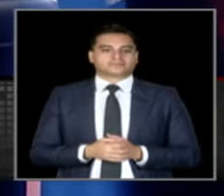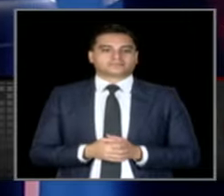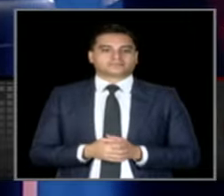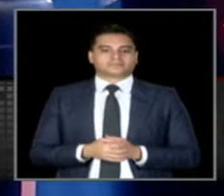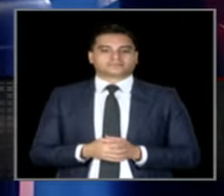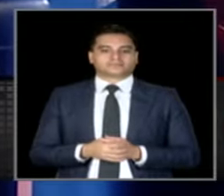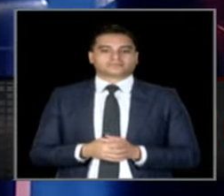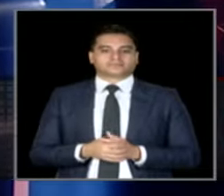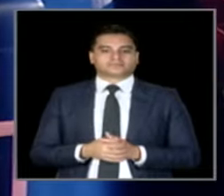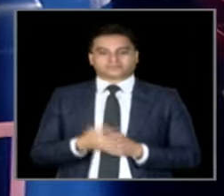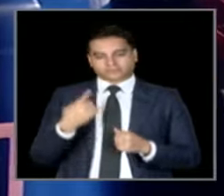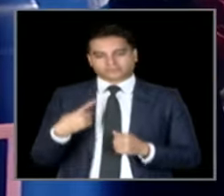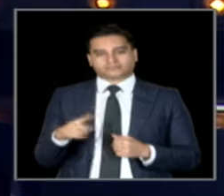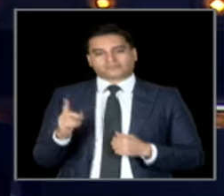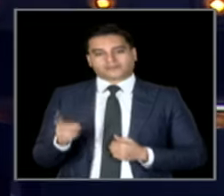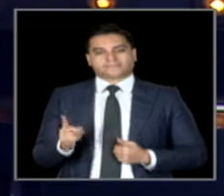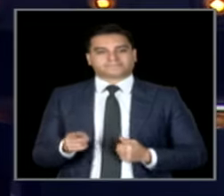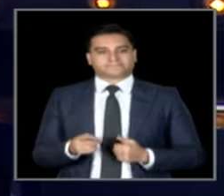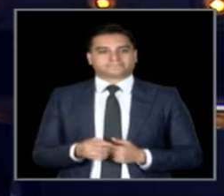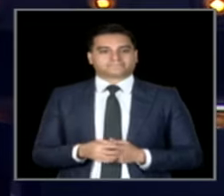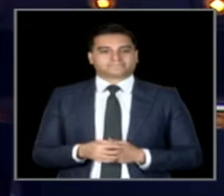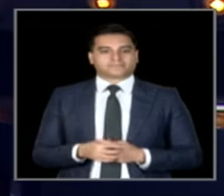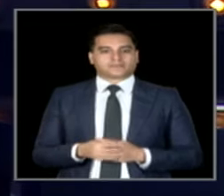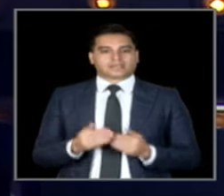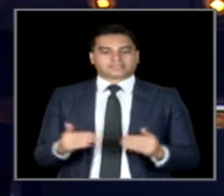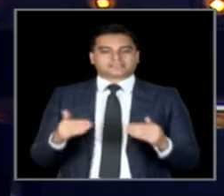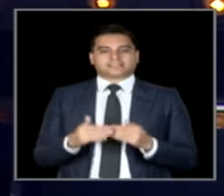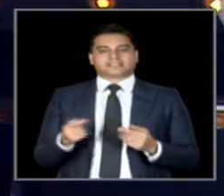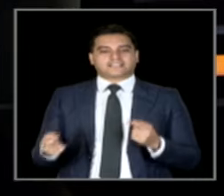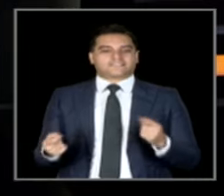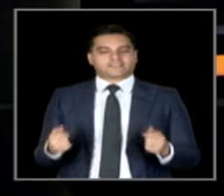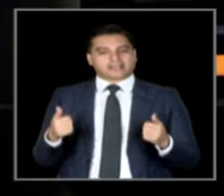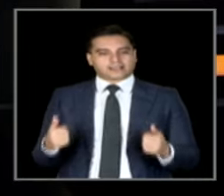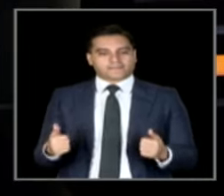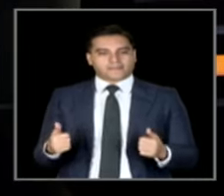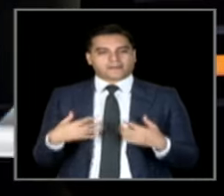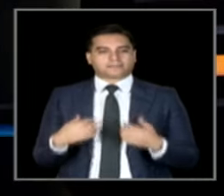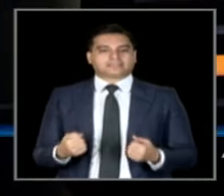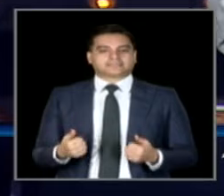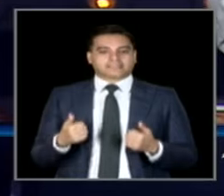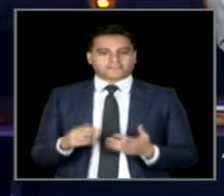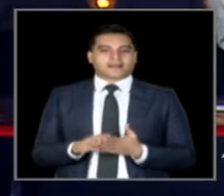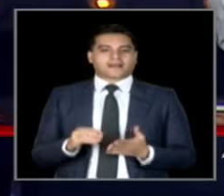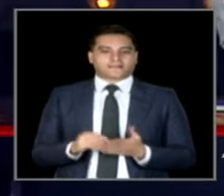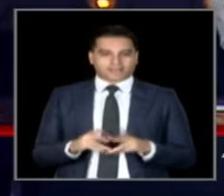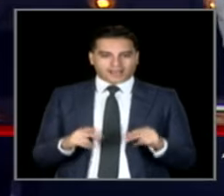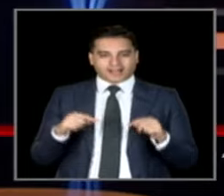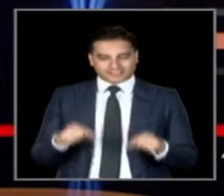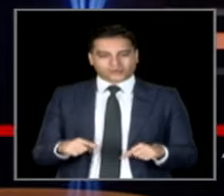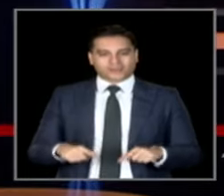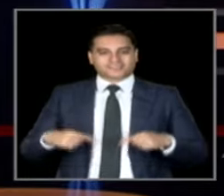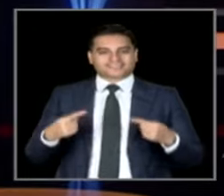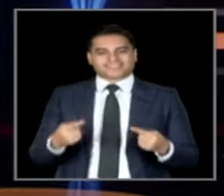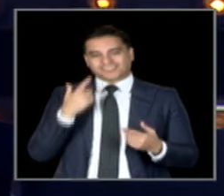برافو عليك يا محمد، وصلنا لنقطة البداية. الحمد لله على السلامة، هنبتدي الحلقة من دلوقتي. يلا